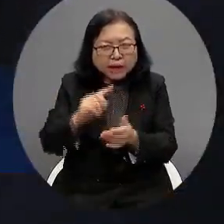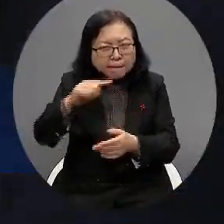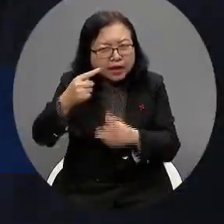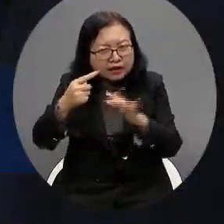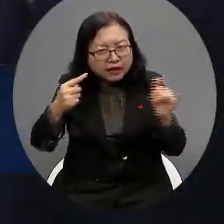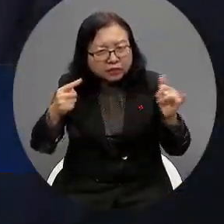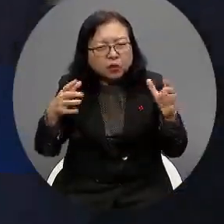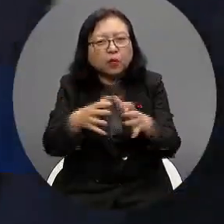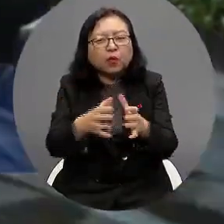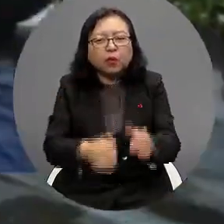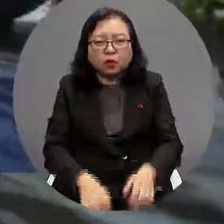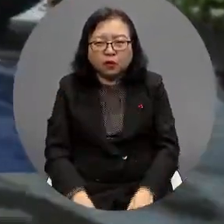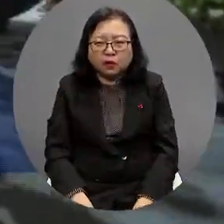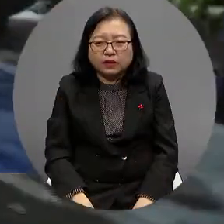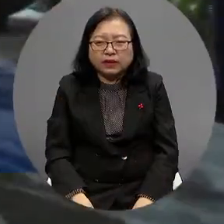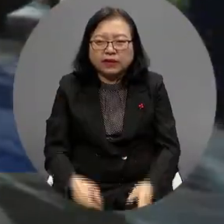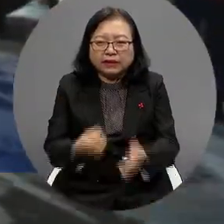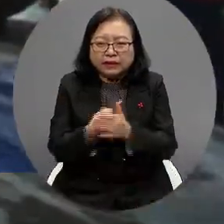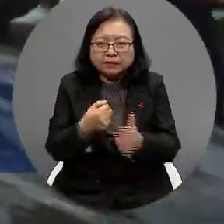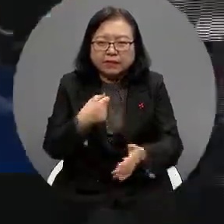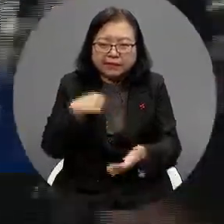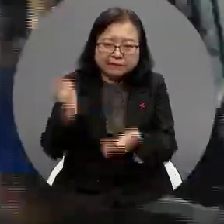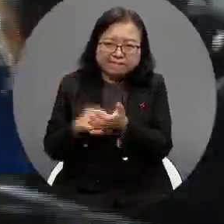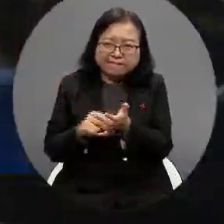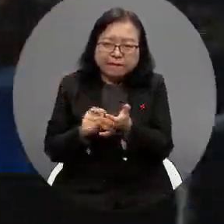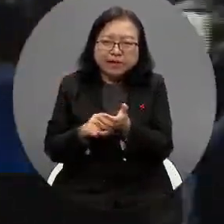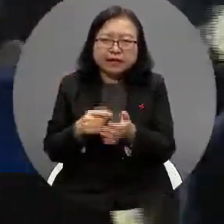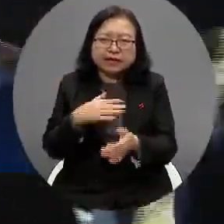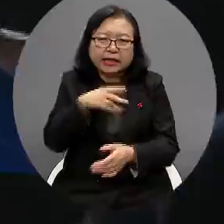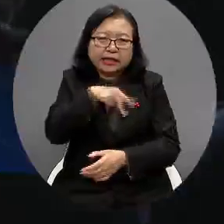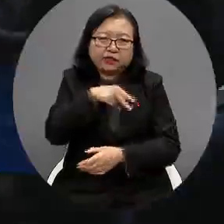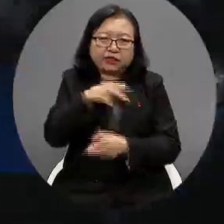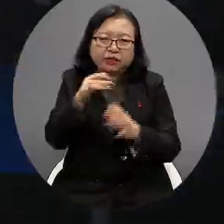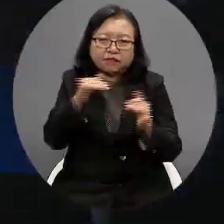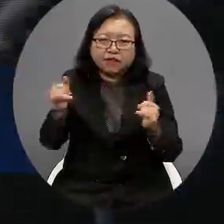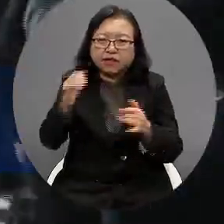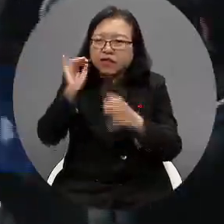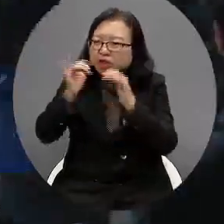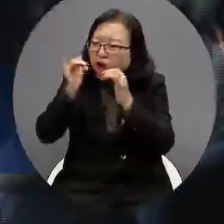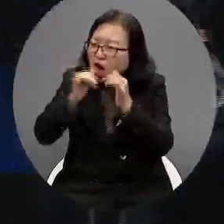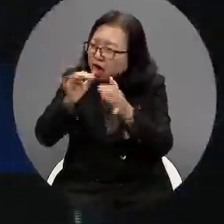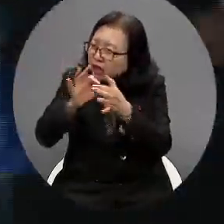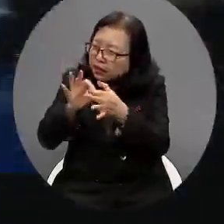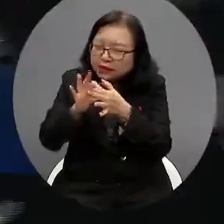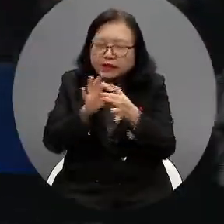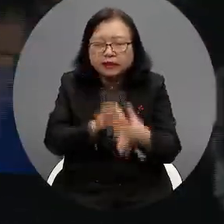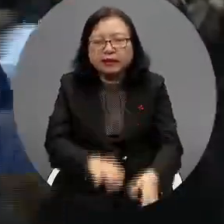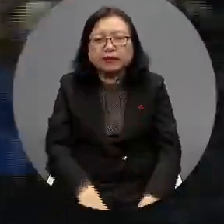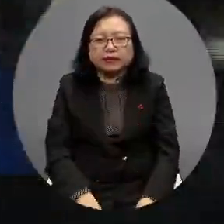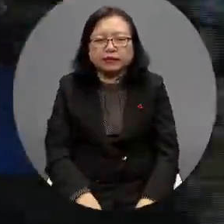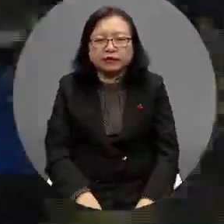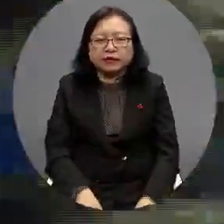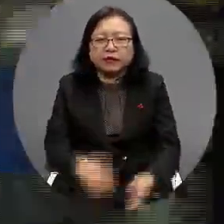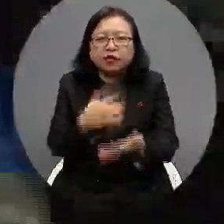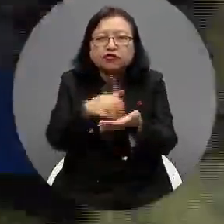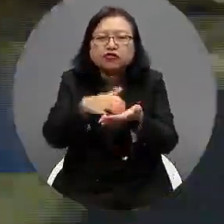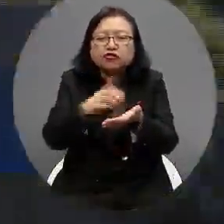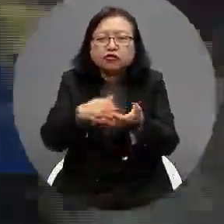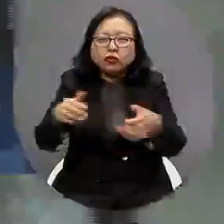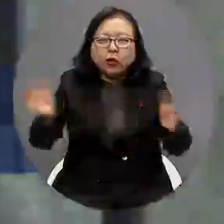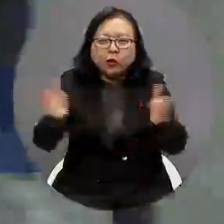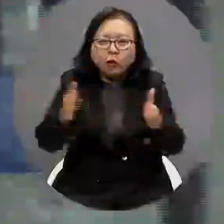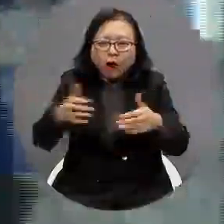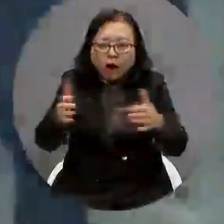도착해가지고 그래서 이제 급하게 의원님들한테 연락을 막 드려가지고 의결 정족수를 채우는 게 가장